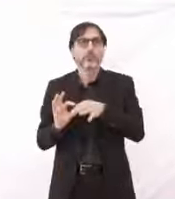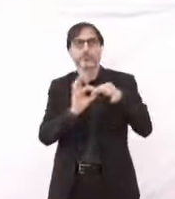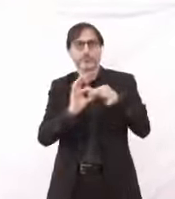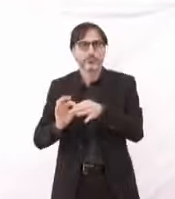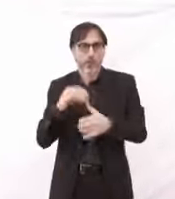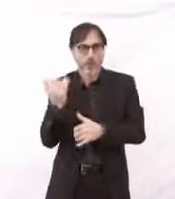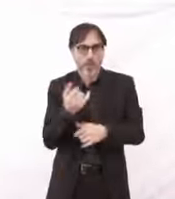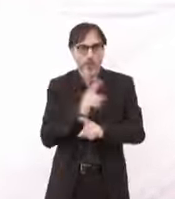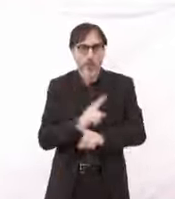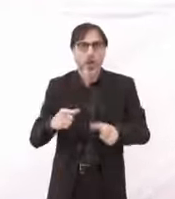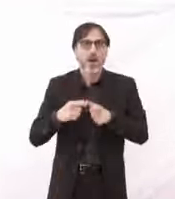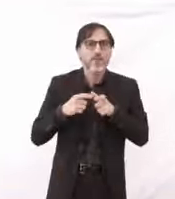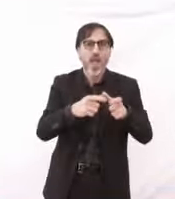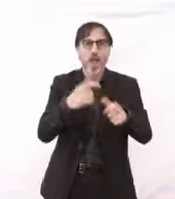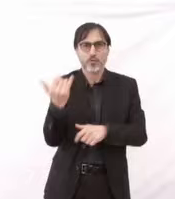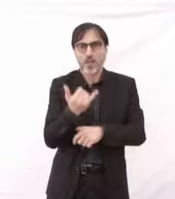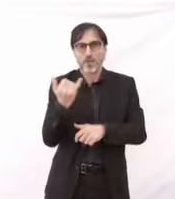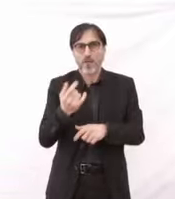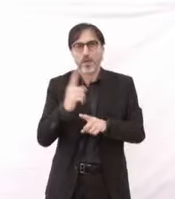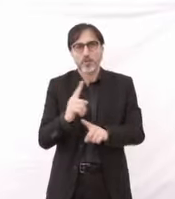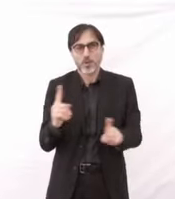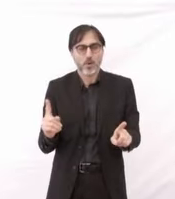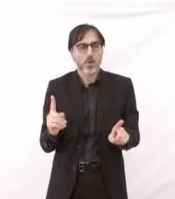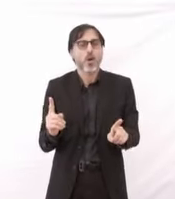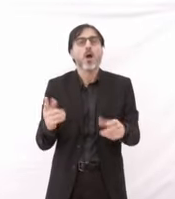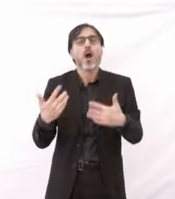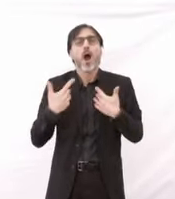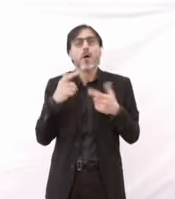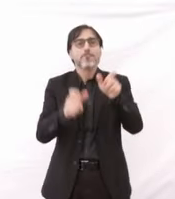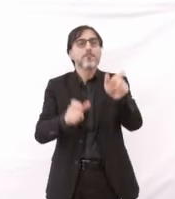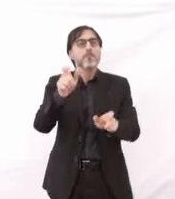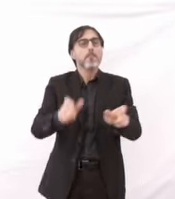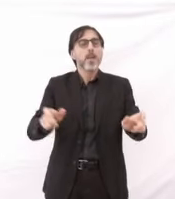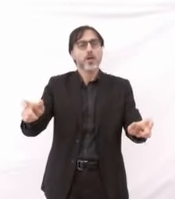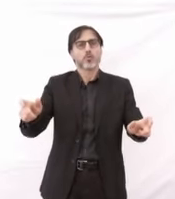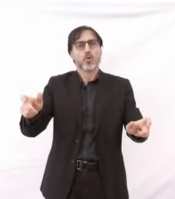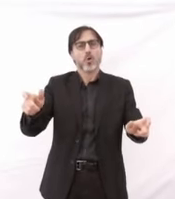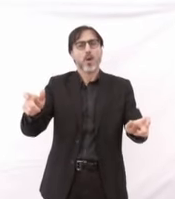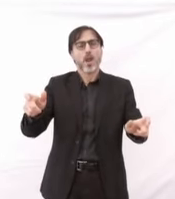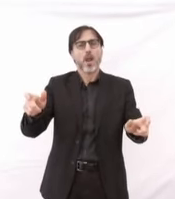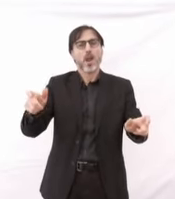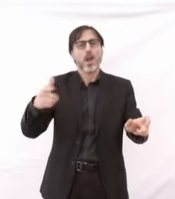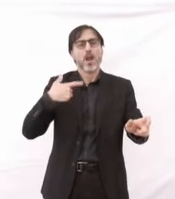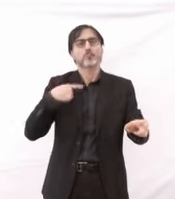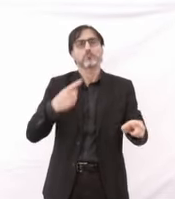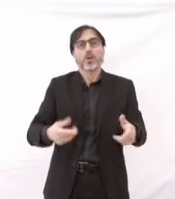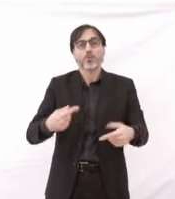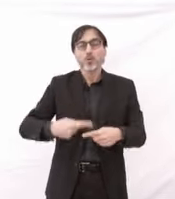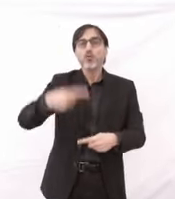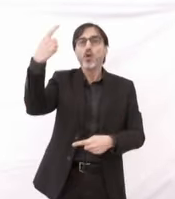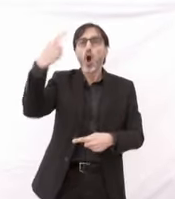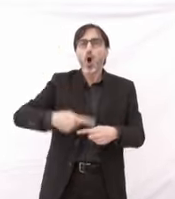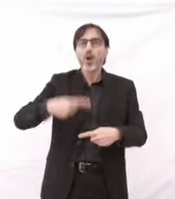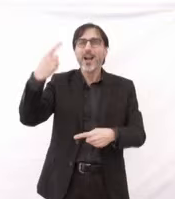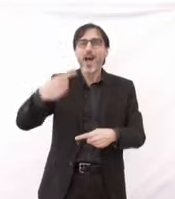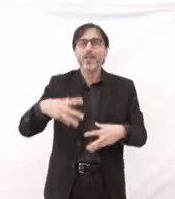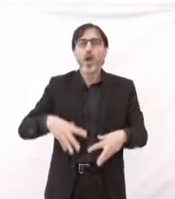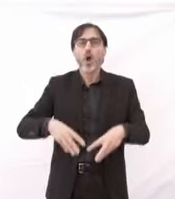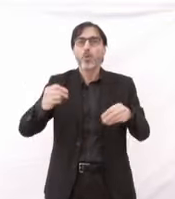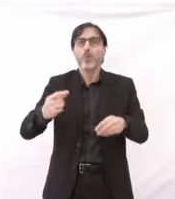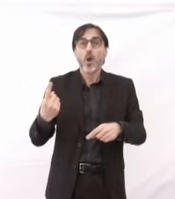quindi anche i viaggi non sono sempre così agevoli. Ci sono persone che hanno celebrato questa giornata fin dalla